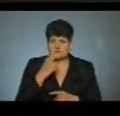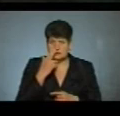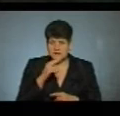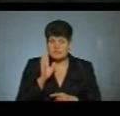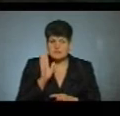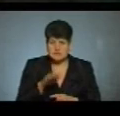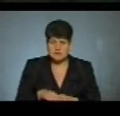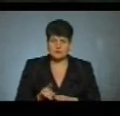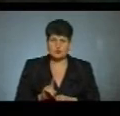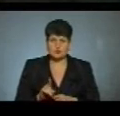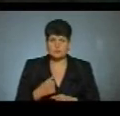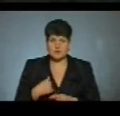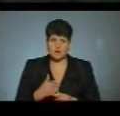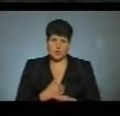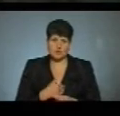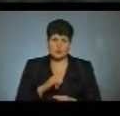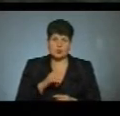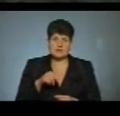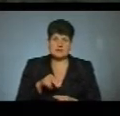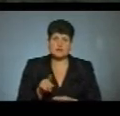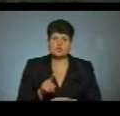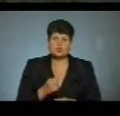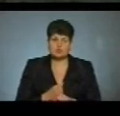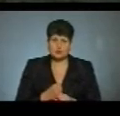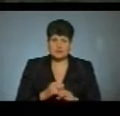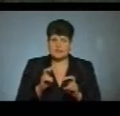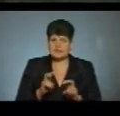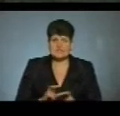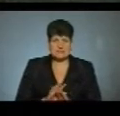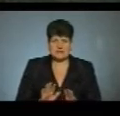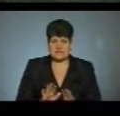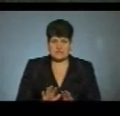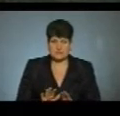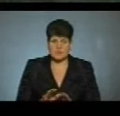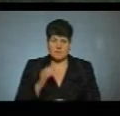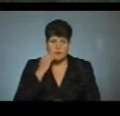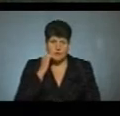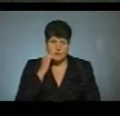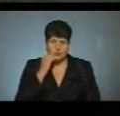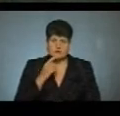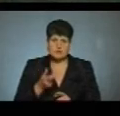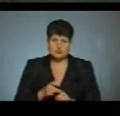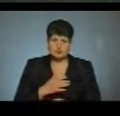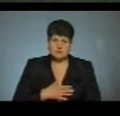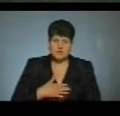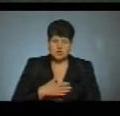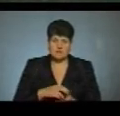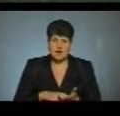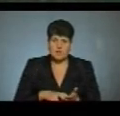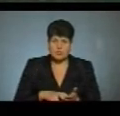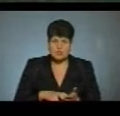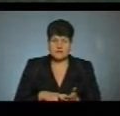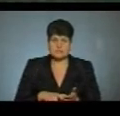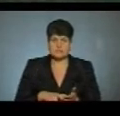що мені хочеться кудись йти і щось робити, а не сидіти на місці. Бабуся, звичайно, переживає, боїться,